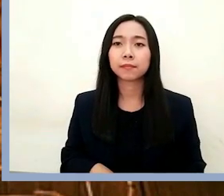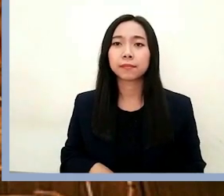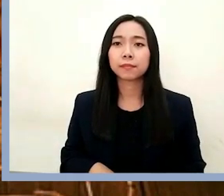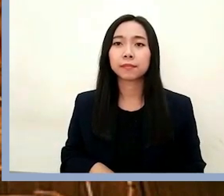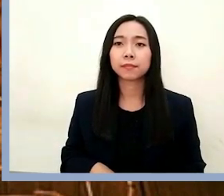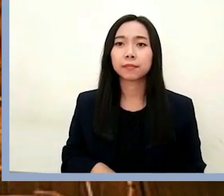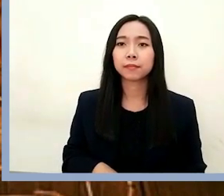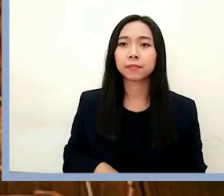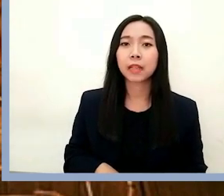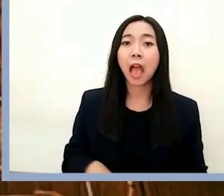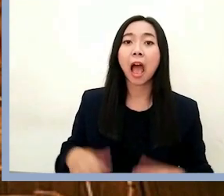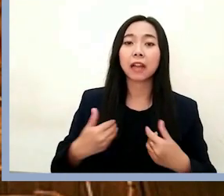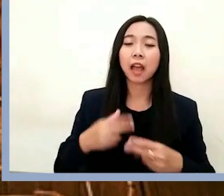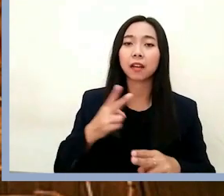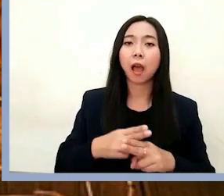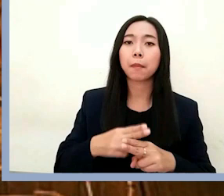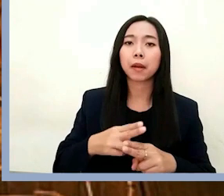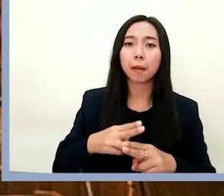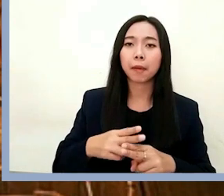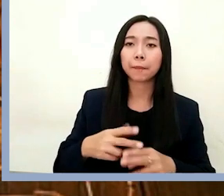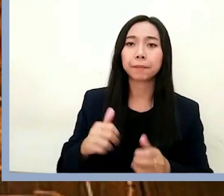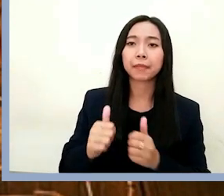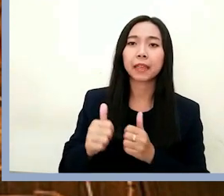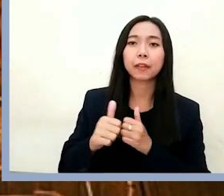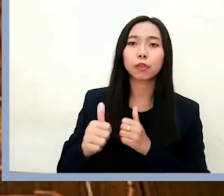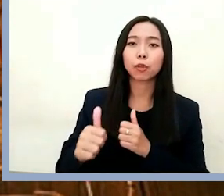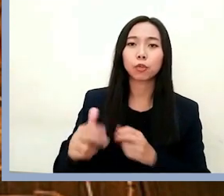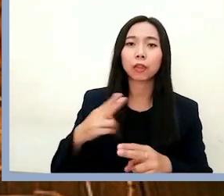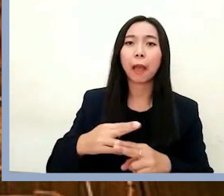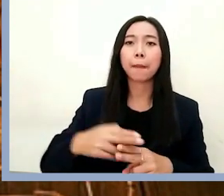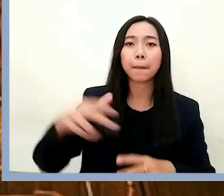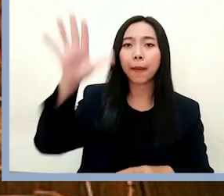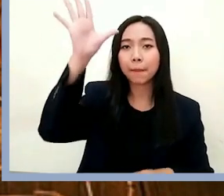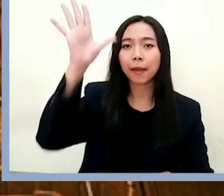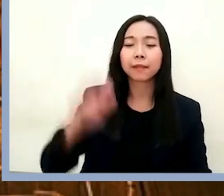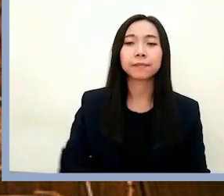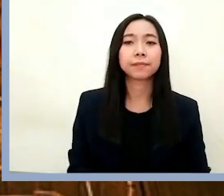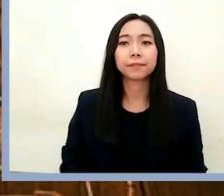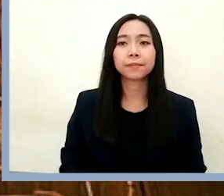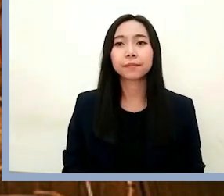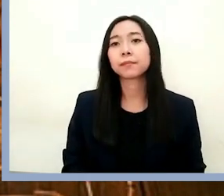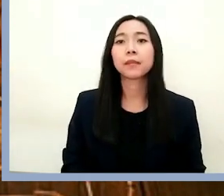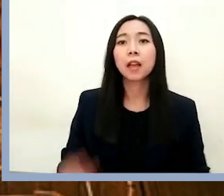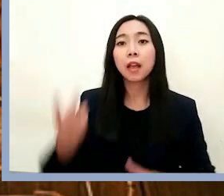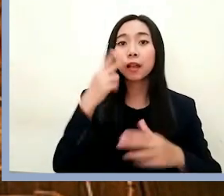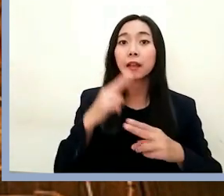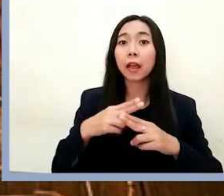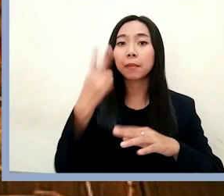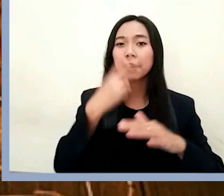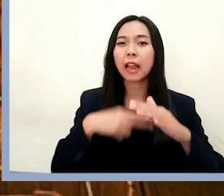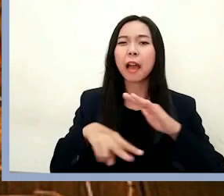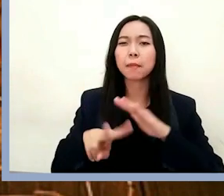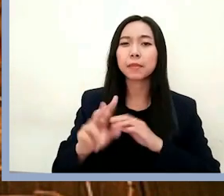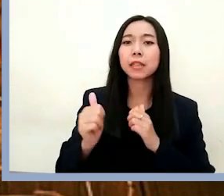atau nama-nama yang lain ya nama-nama misalnya nabi-nabi itu juga dikaitkan dengan nama-nama keluarganya